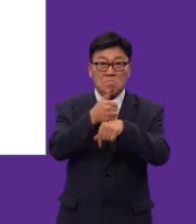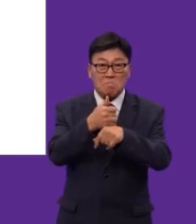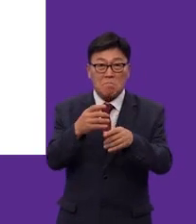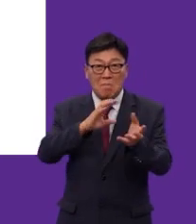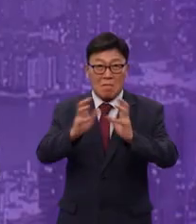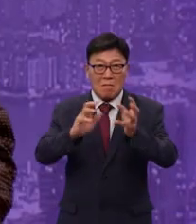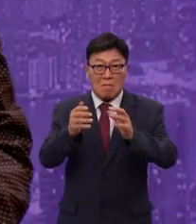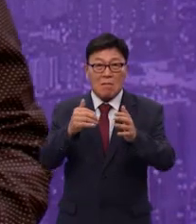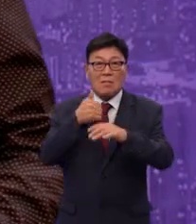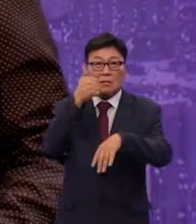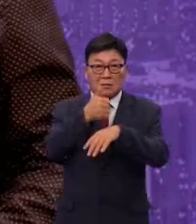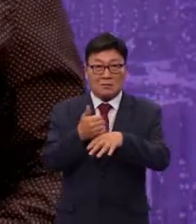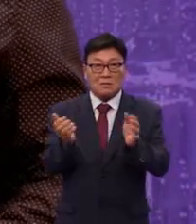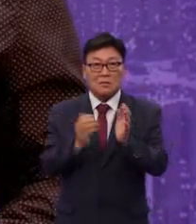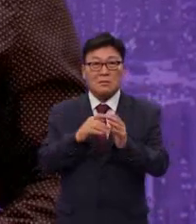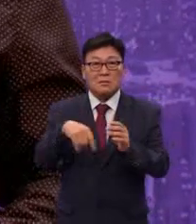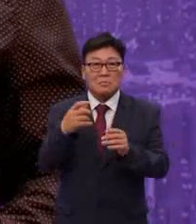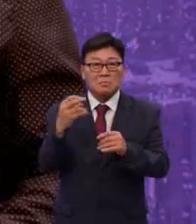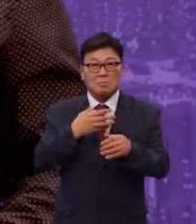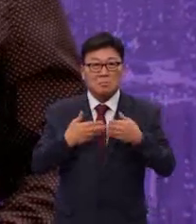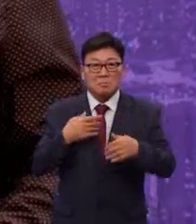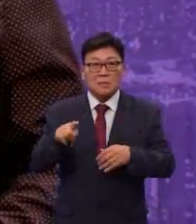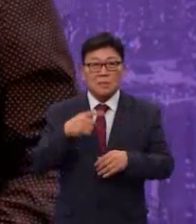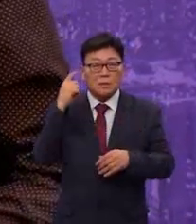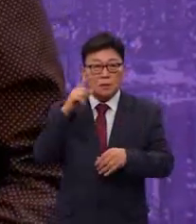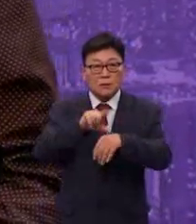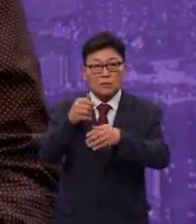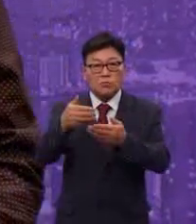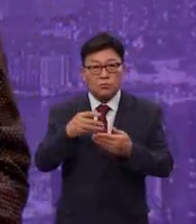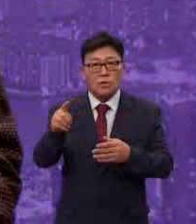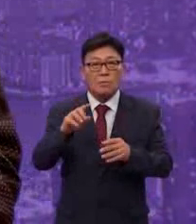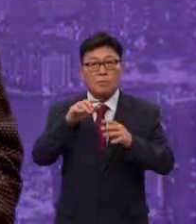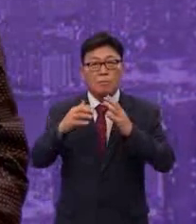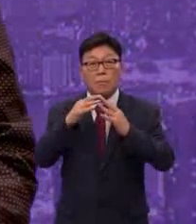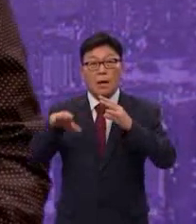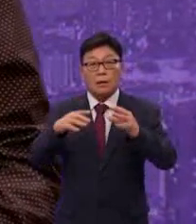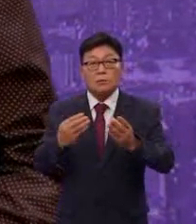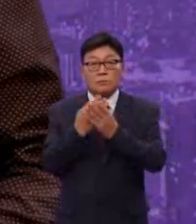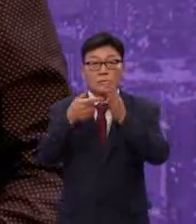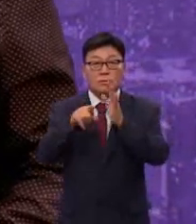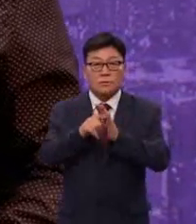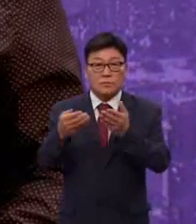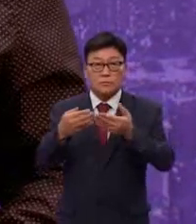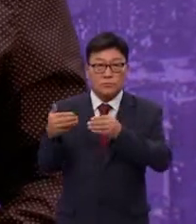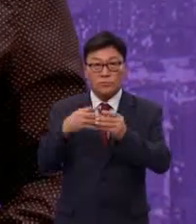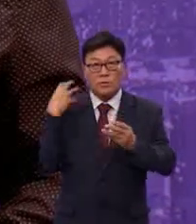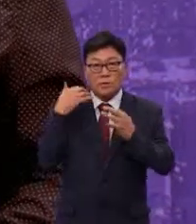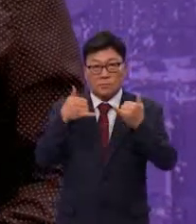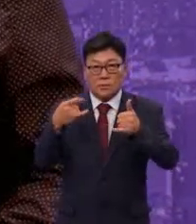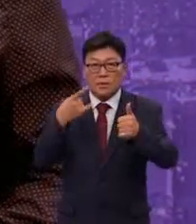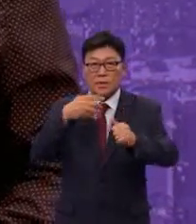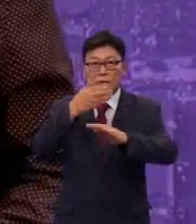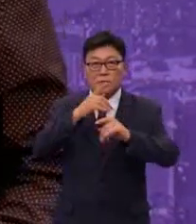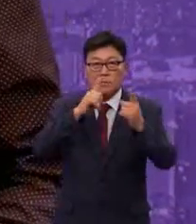되었습니다. 다시 한번 바쁘신 와중에서도 시간을 내어주셔서 마을 공동체 활성화를 위해서 노력해주신 주민 리더분들에게 감사의